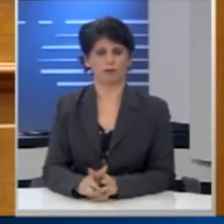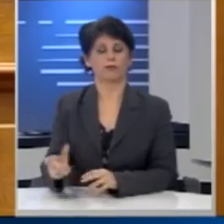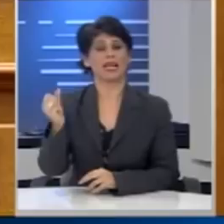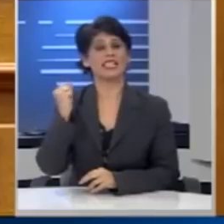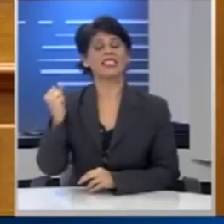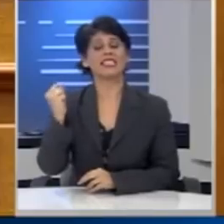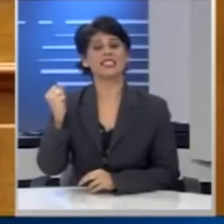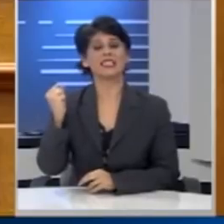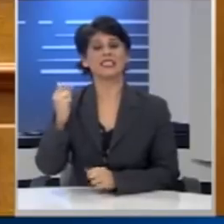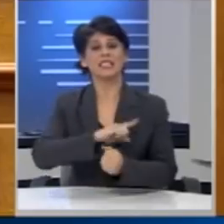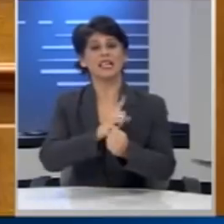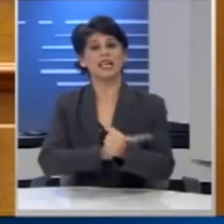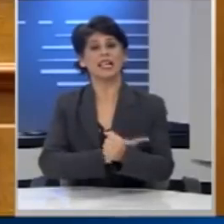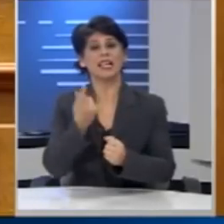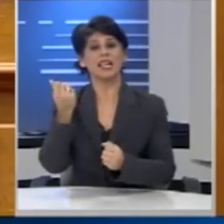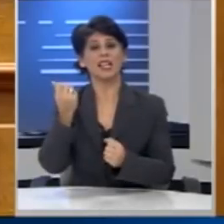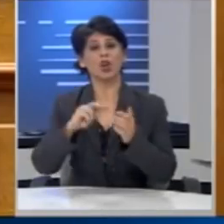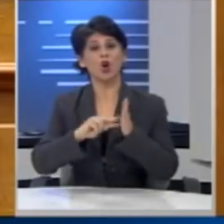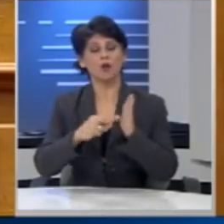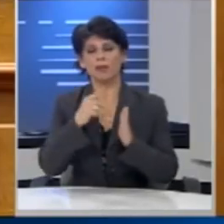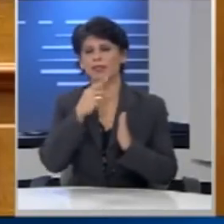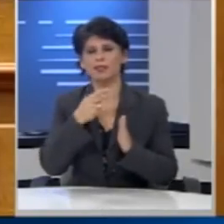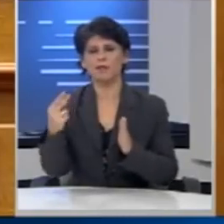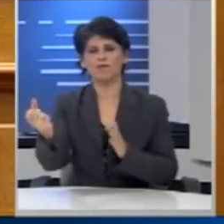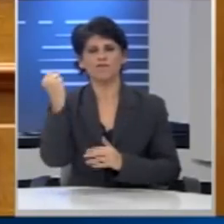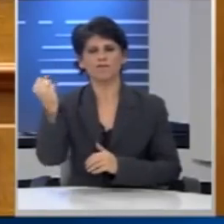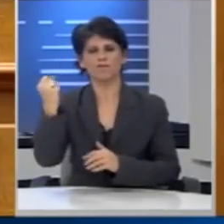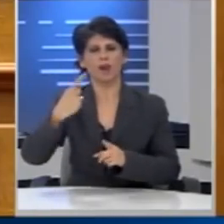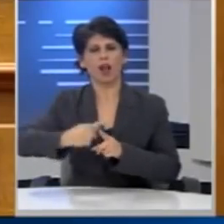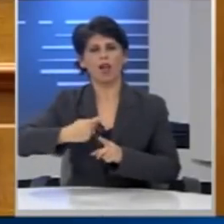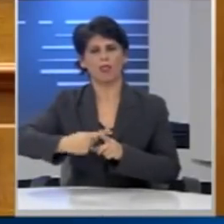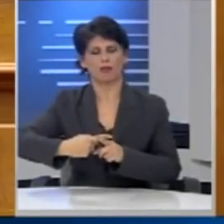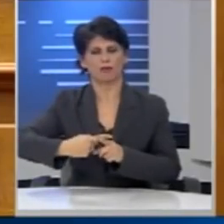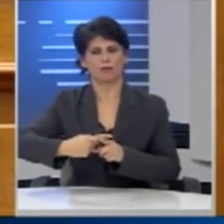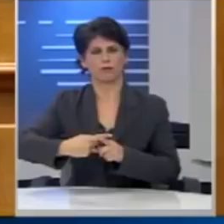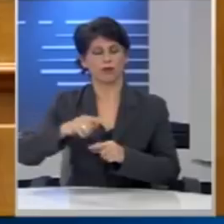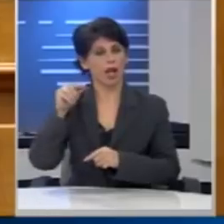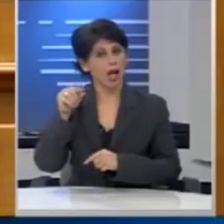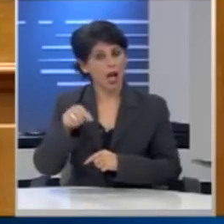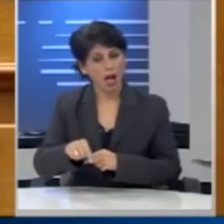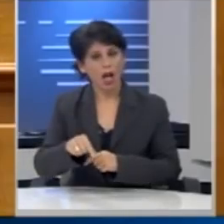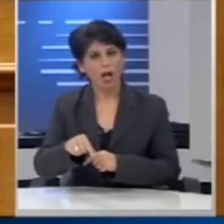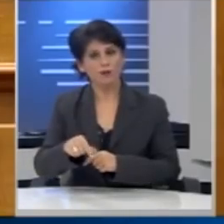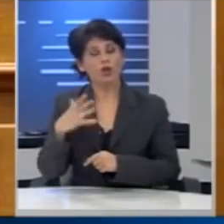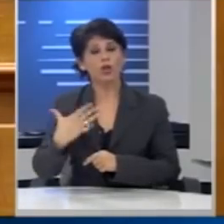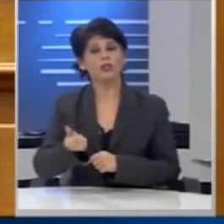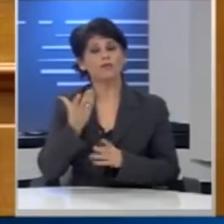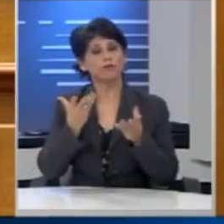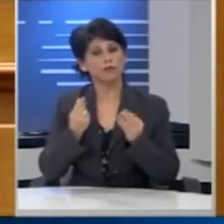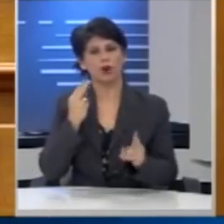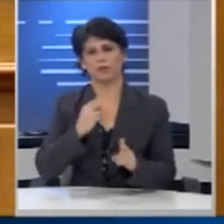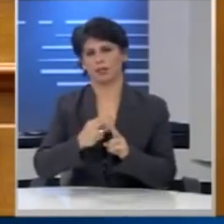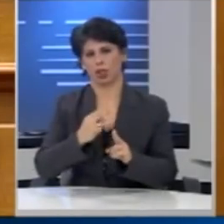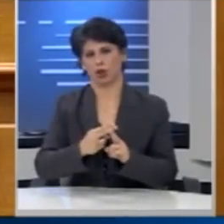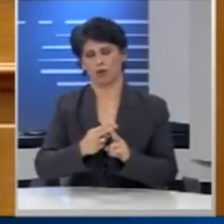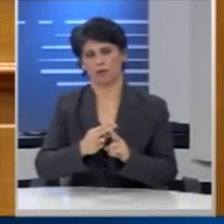Ισχυρή οικονομία σημαίνει ισχυρή πατρίδα. Και αυτό είναι ιδιαίτερα